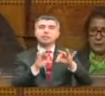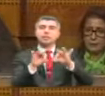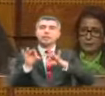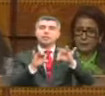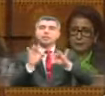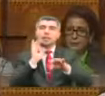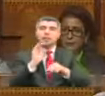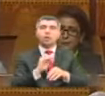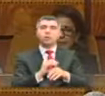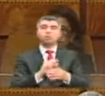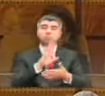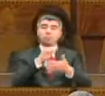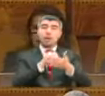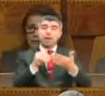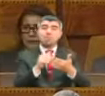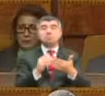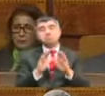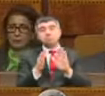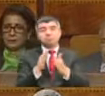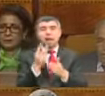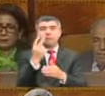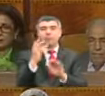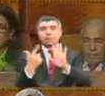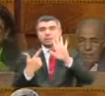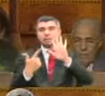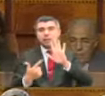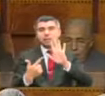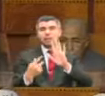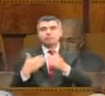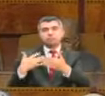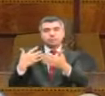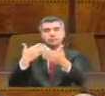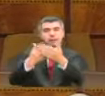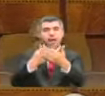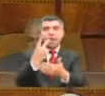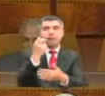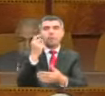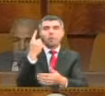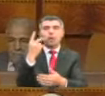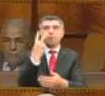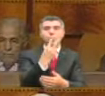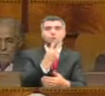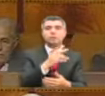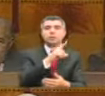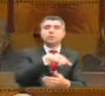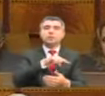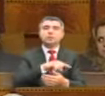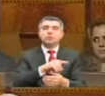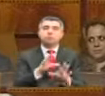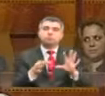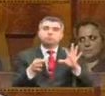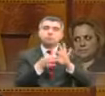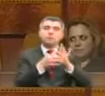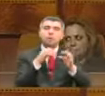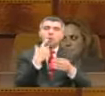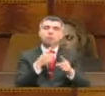برنامج للفترة الممتدة ما بين 2017 و2021 بين الوكالة المغربية للنجاعة الطاقية